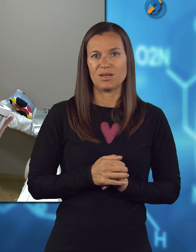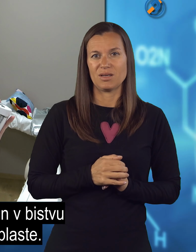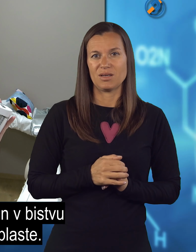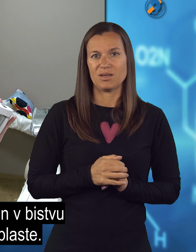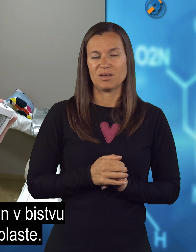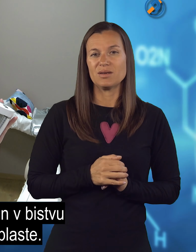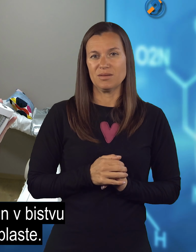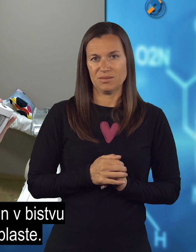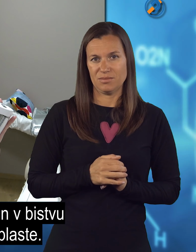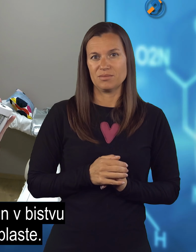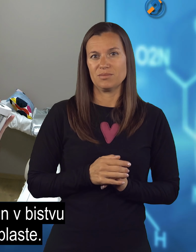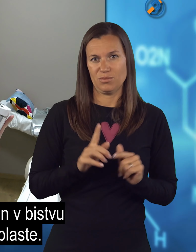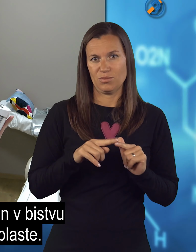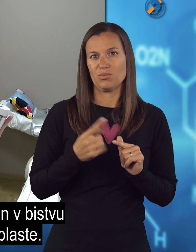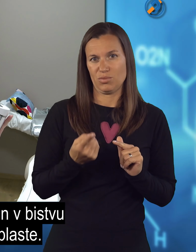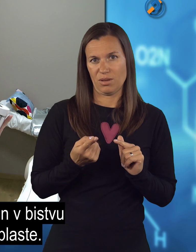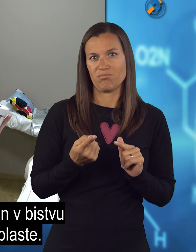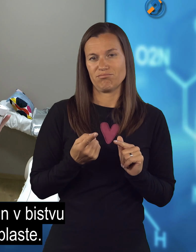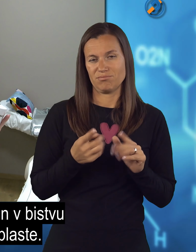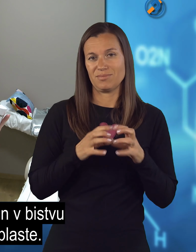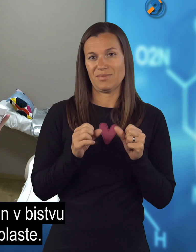pa ustvarjamo trsljaje.